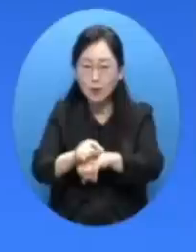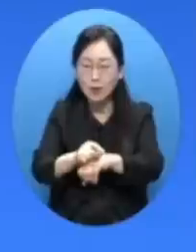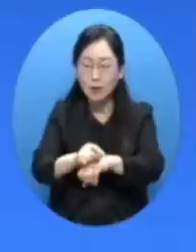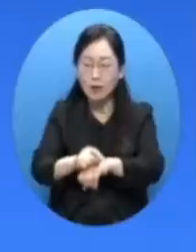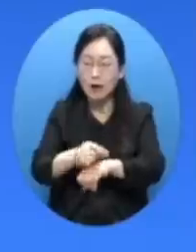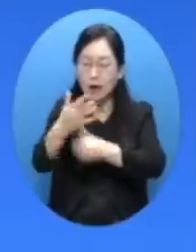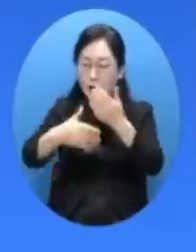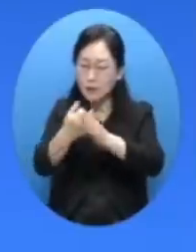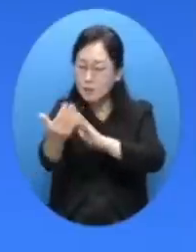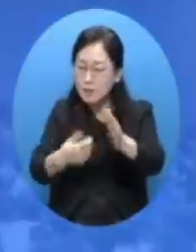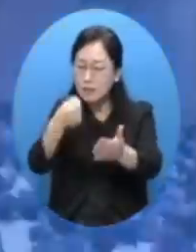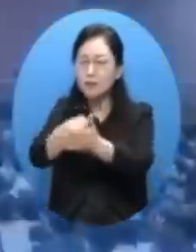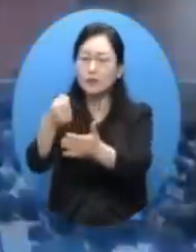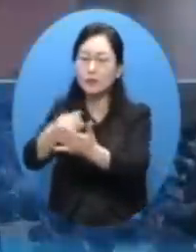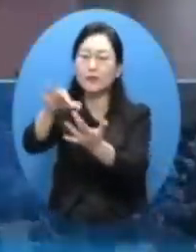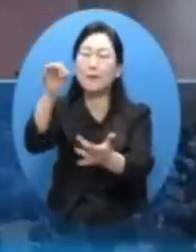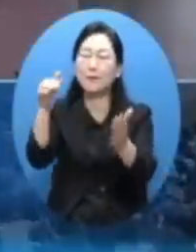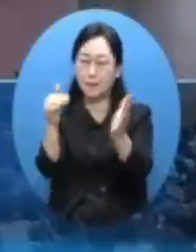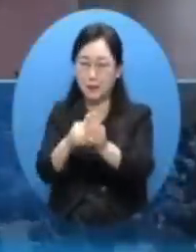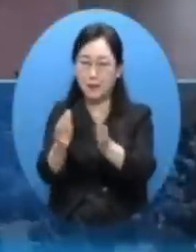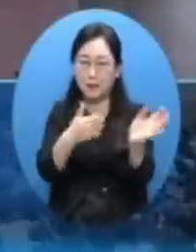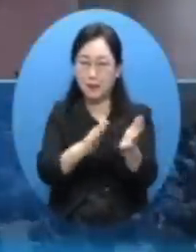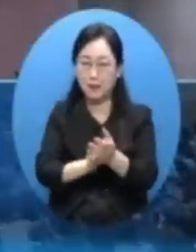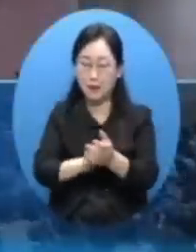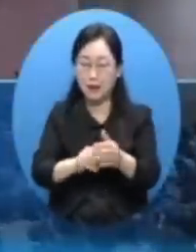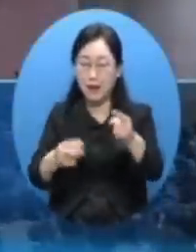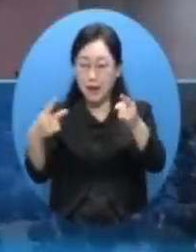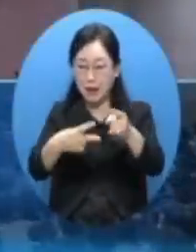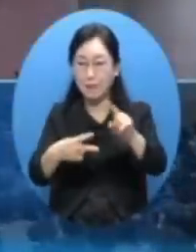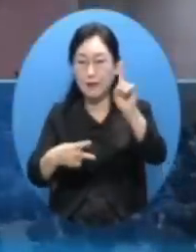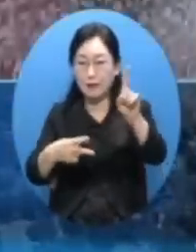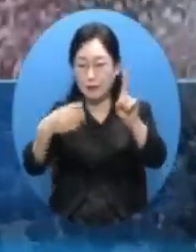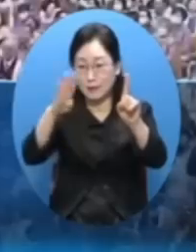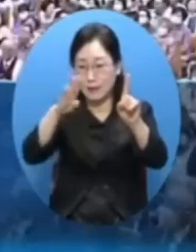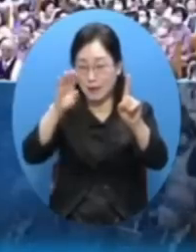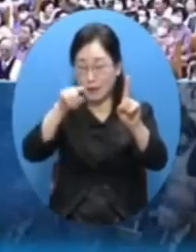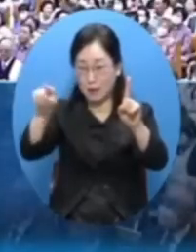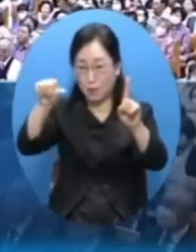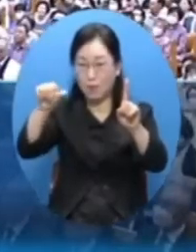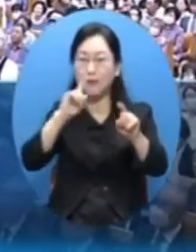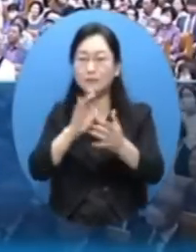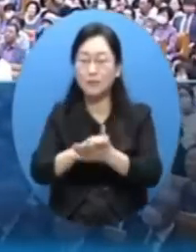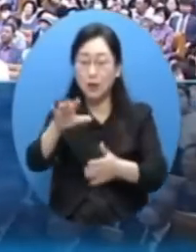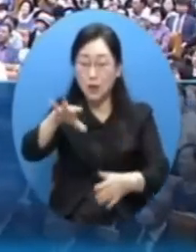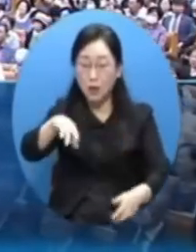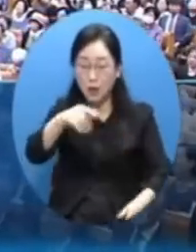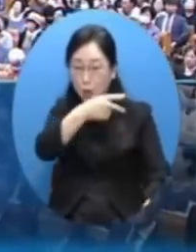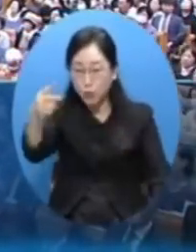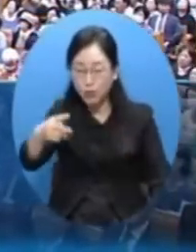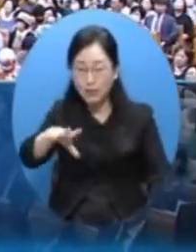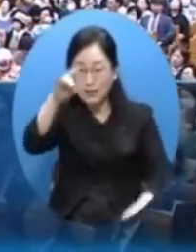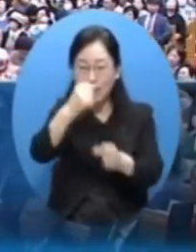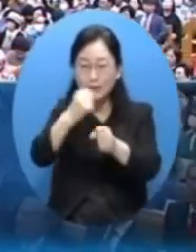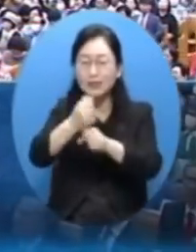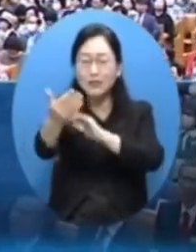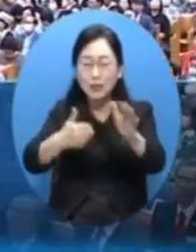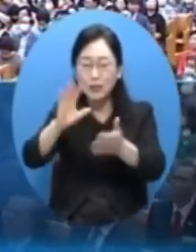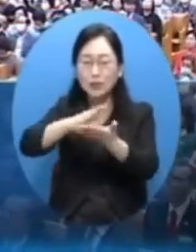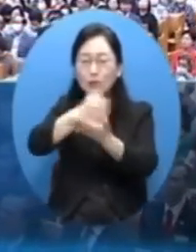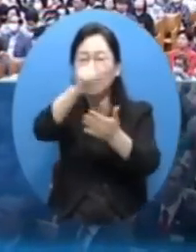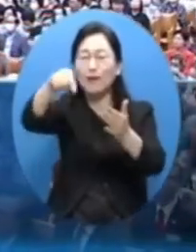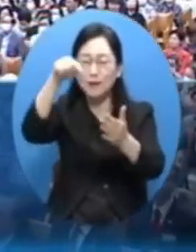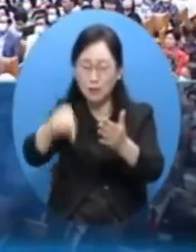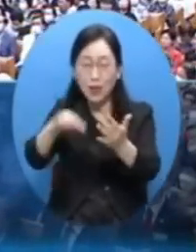택하신 것입니다. 성경 에베소 1장 4절 5절을 말씀합니다. 곧 창세전에 그리스도 안에서 우리를 택하사 우리로 사랑